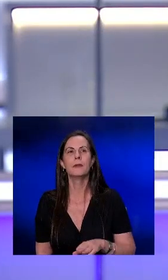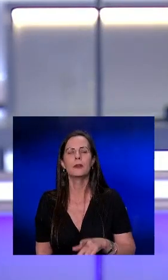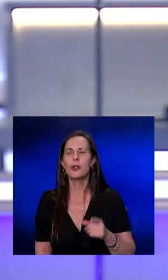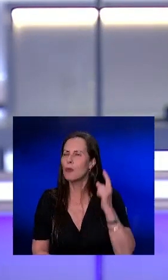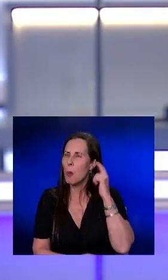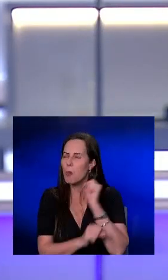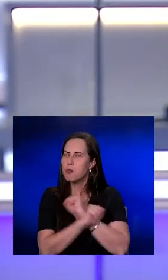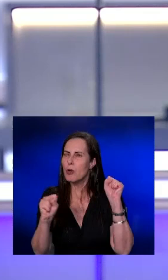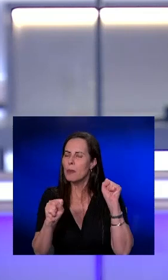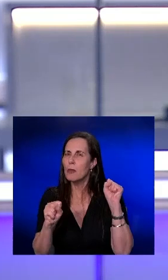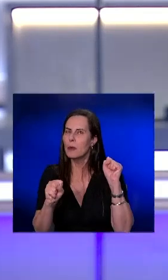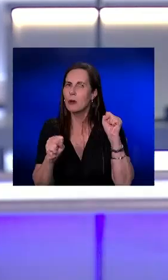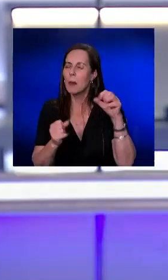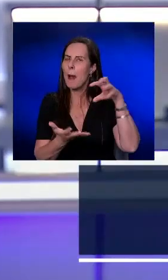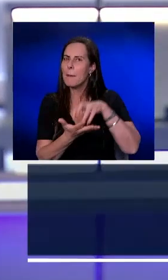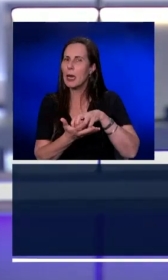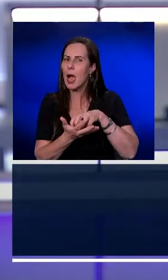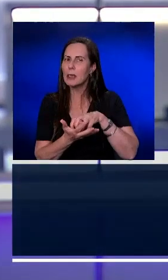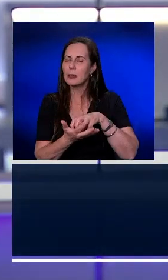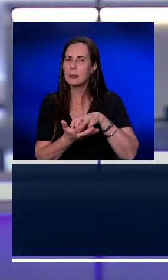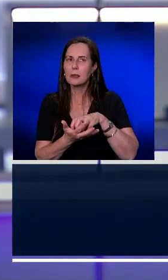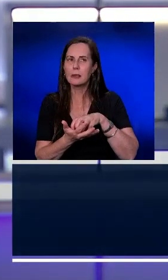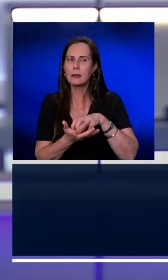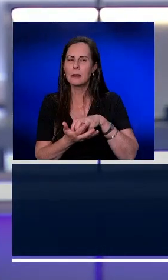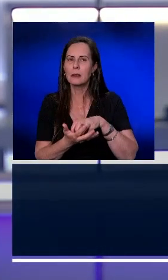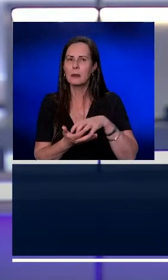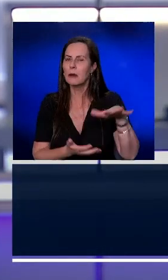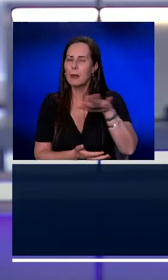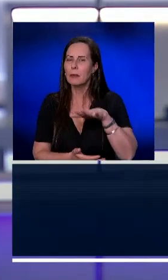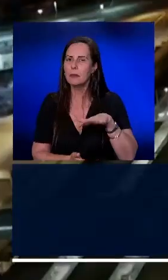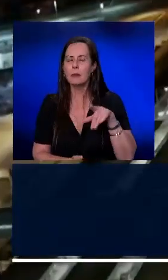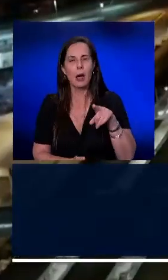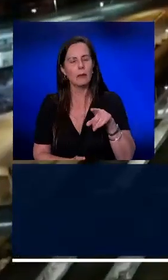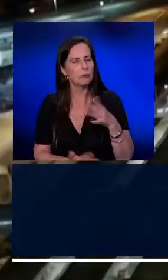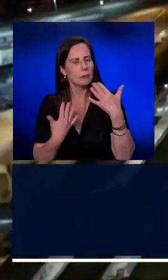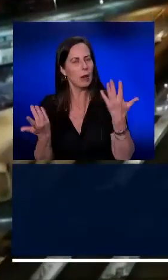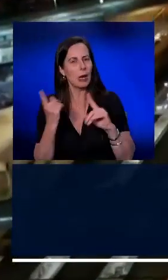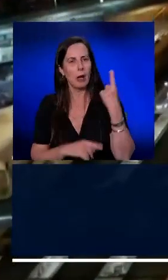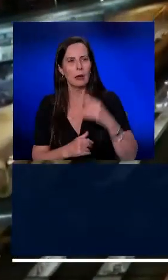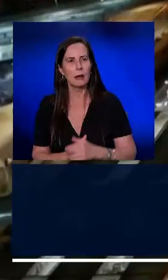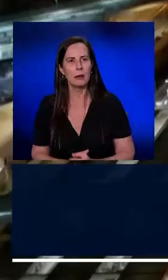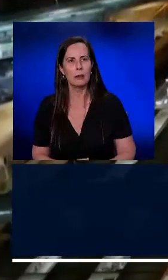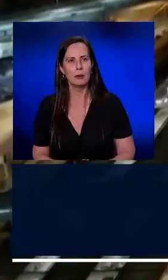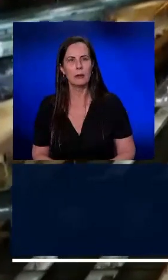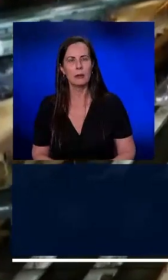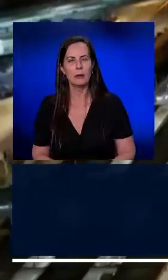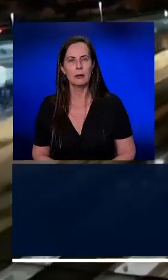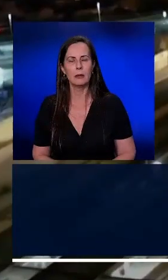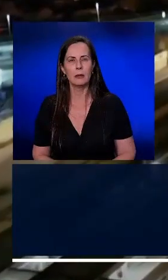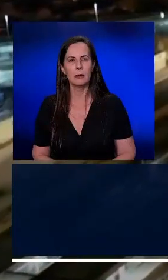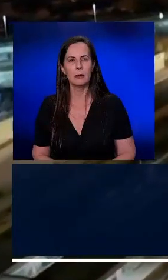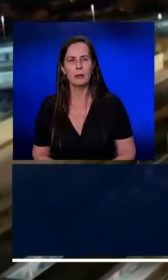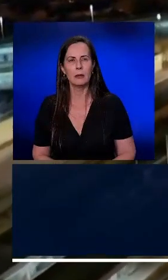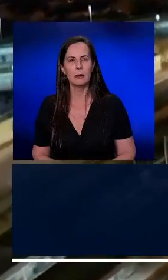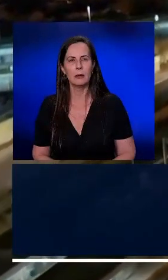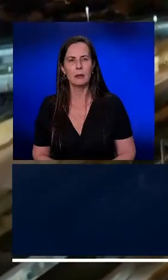אלכוהולי שהורגש במרכז הארץ, ואיתי בלומנטל, כתבנו לענייני צבא, אתה מצטרף עם הפרטים. נכון, מיכל, לפני זמן